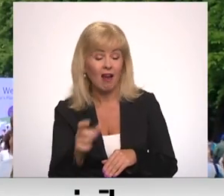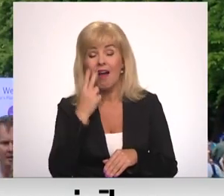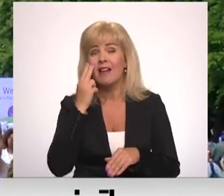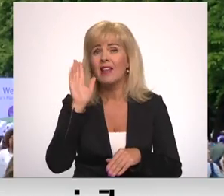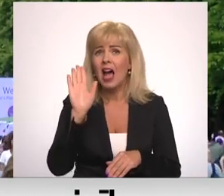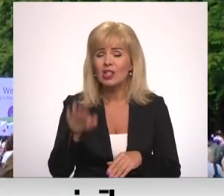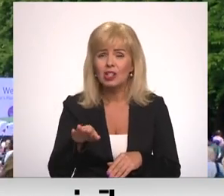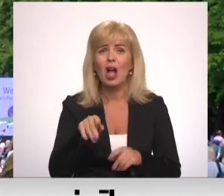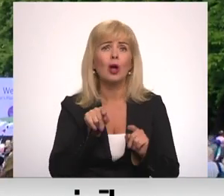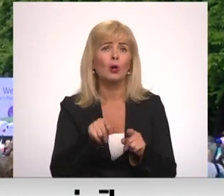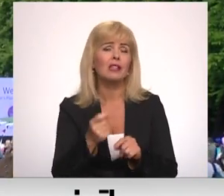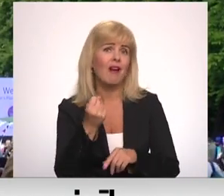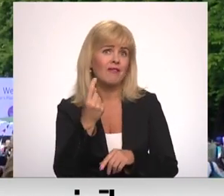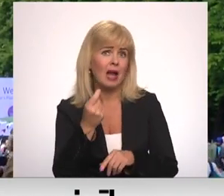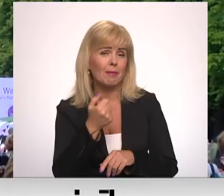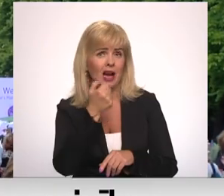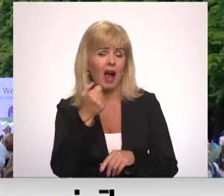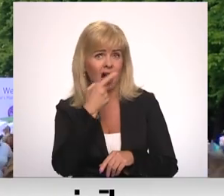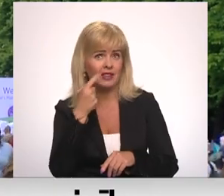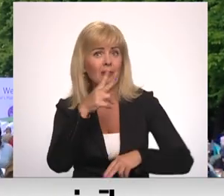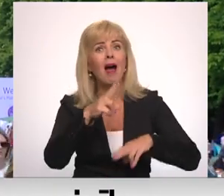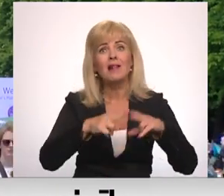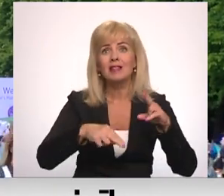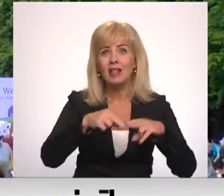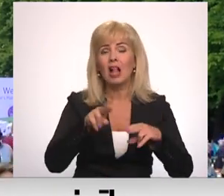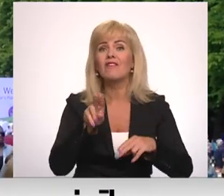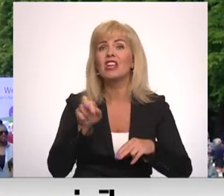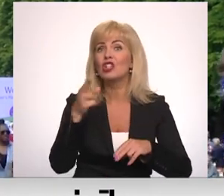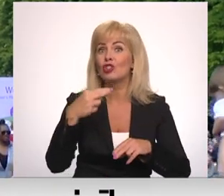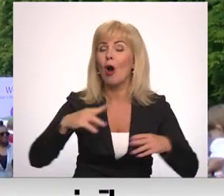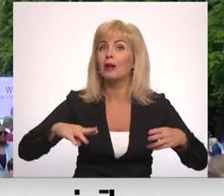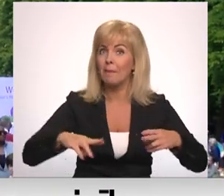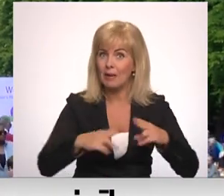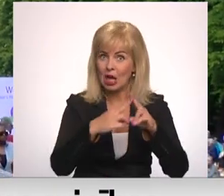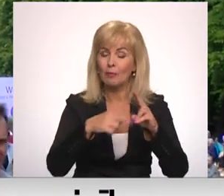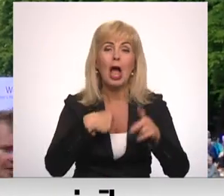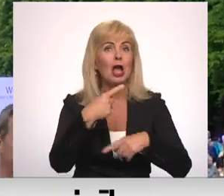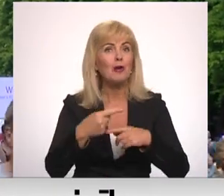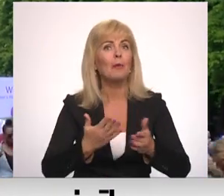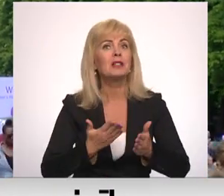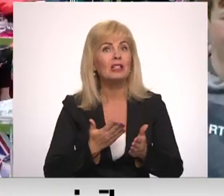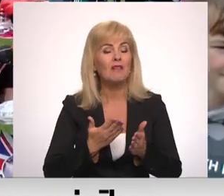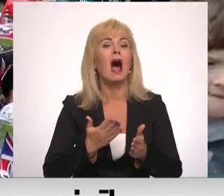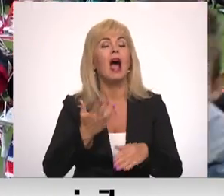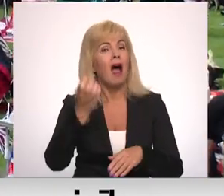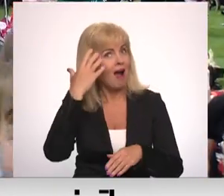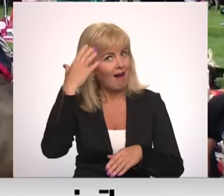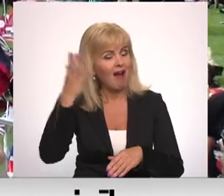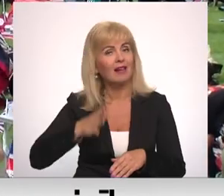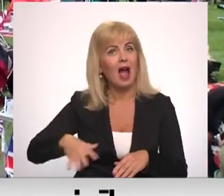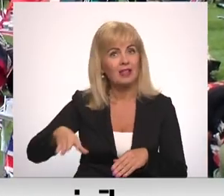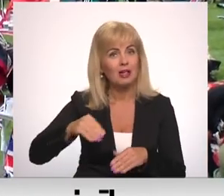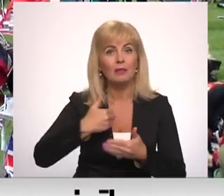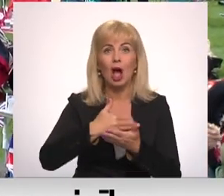Neskatoties uz to, ka 11. Gadsimtā celtajā Vindzors pilī joprojām dzīvo karaliskā ģimene, lielākā daļa